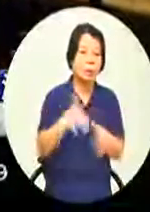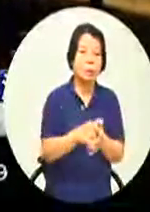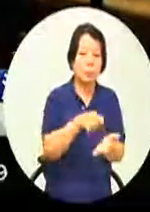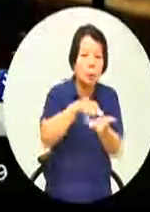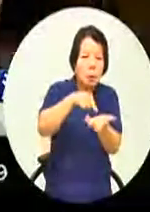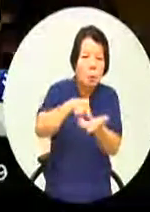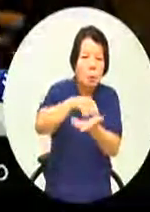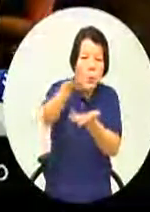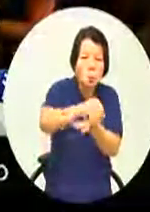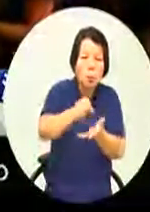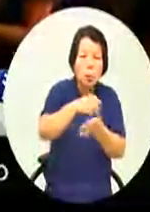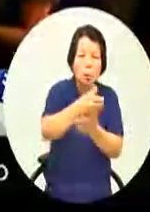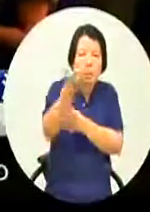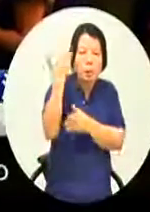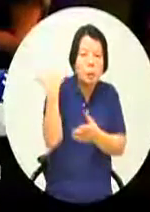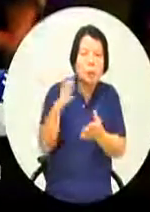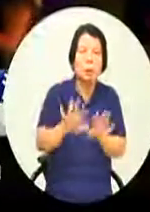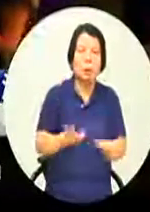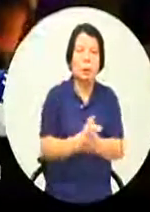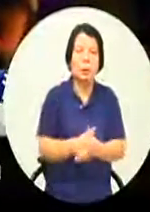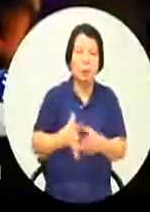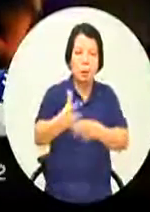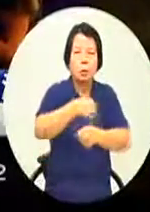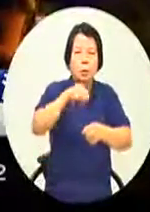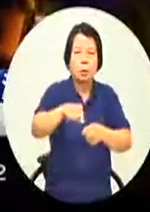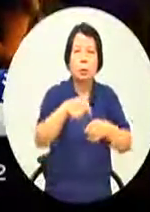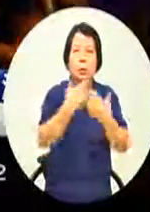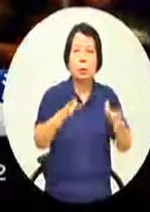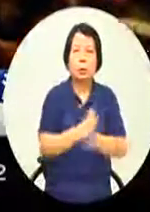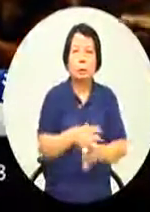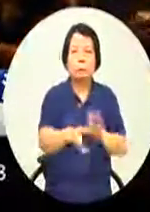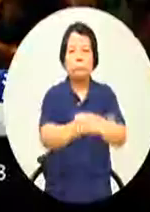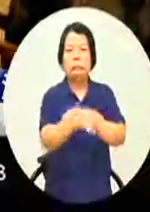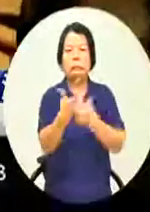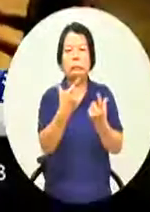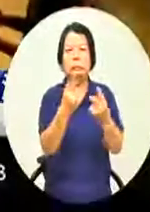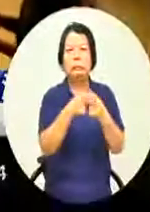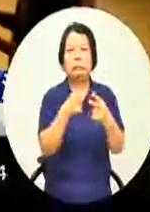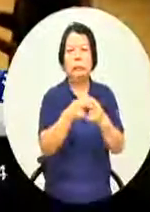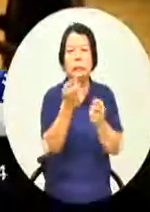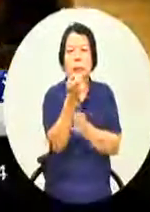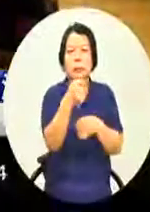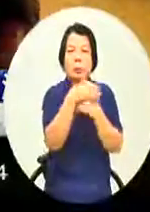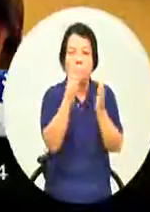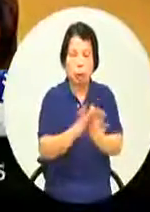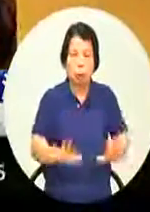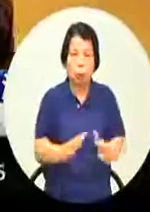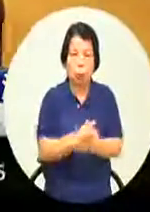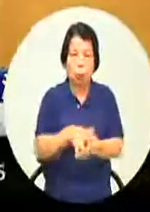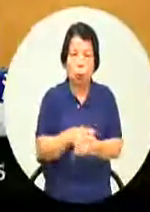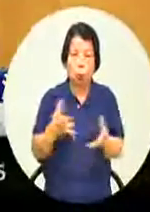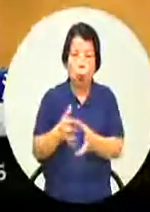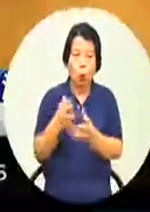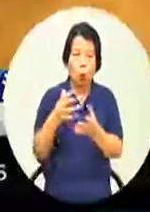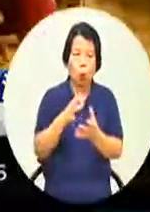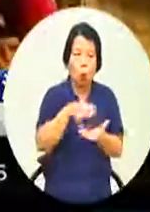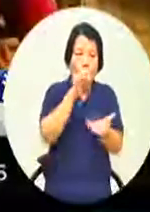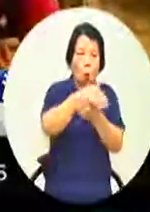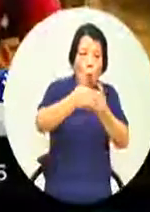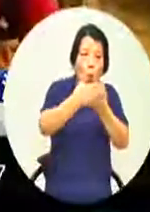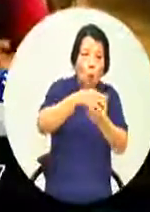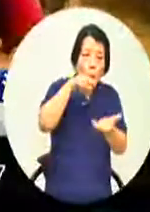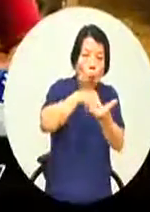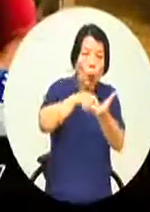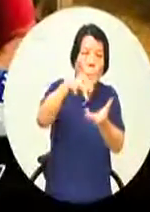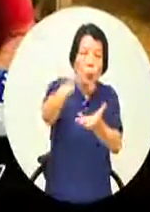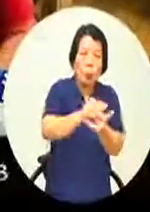现，和过去是全台最大的蚊子港，人烟稀少，形成了强烈对比。抓宝带来人潮，高雄逐渐